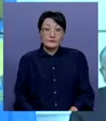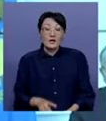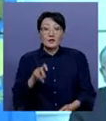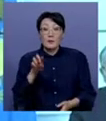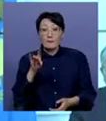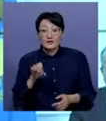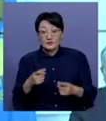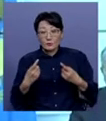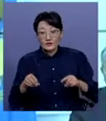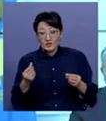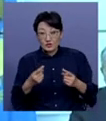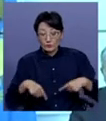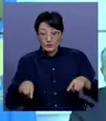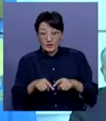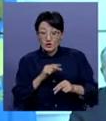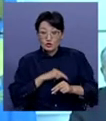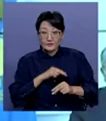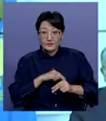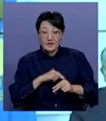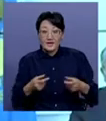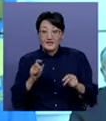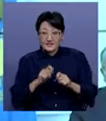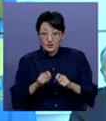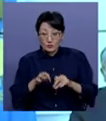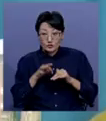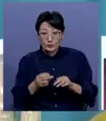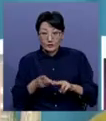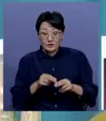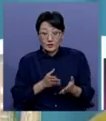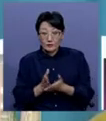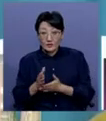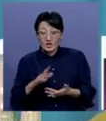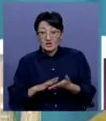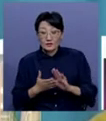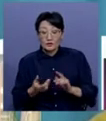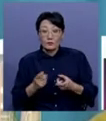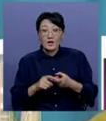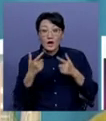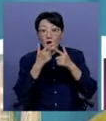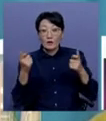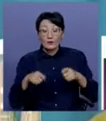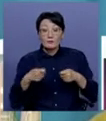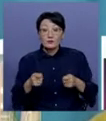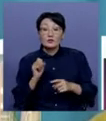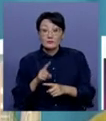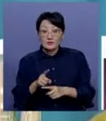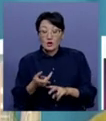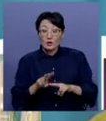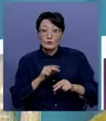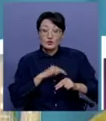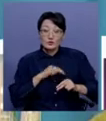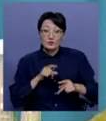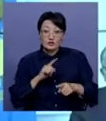Ломбардтар мен басқа да қаржы ұйымдарының жұмысына тексеру жүргізіп, аталған саладағы жағдай туралы ақпарат беруді тапсырдым. Бұл